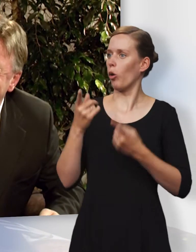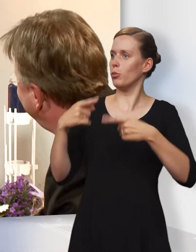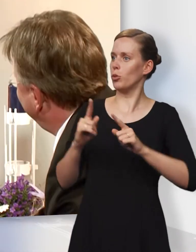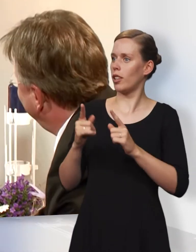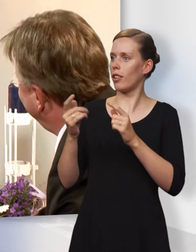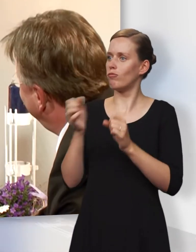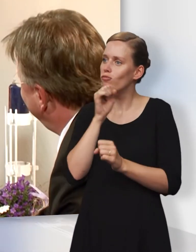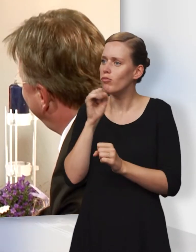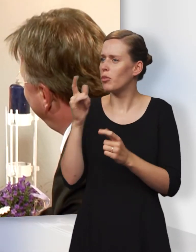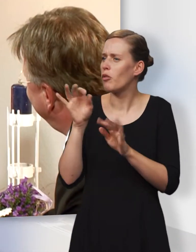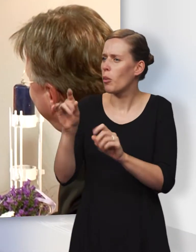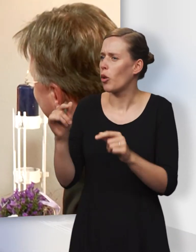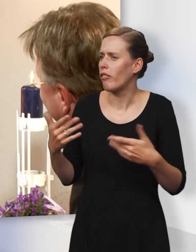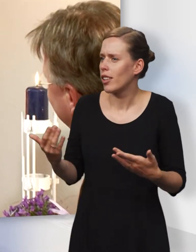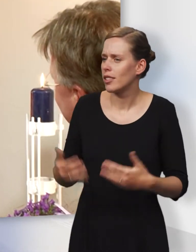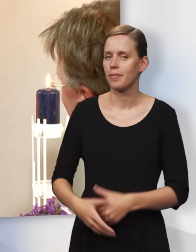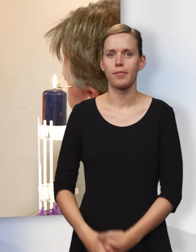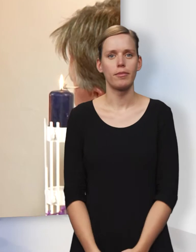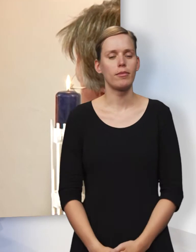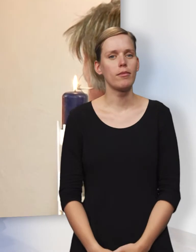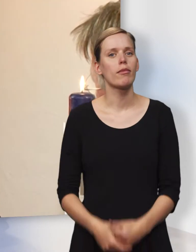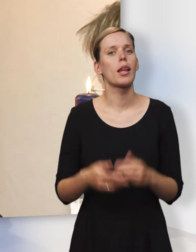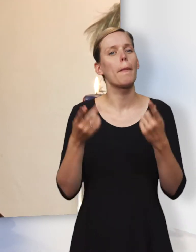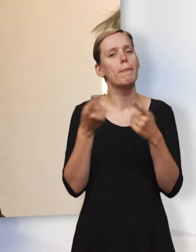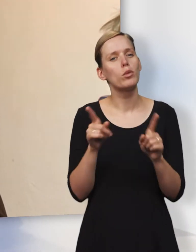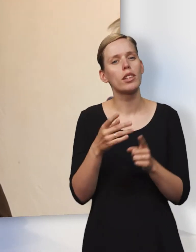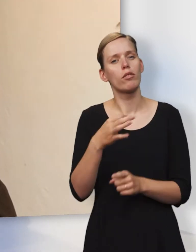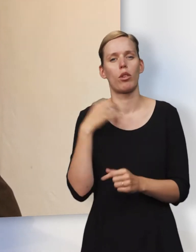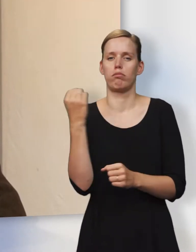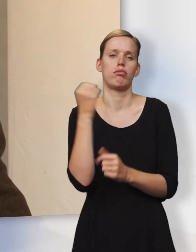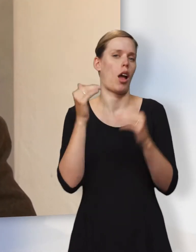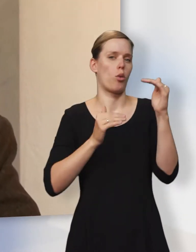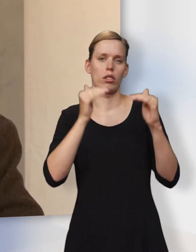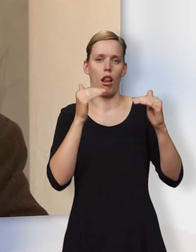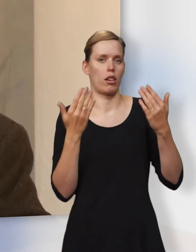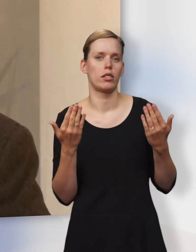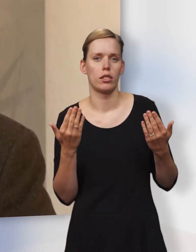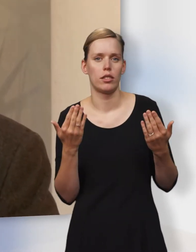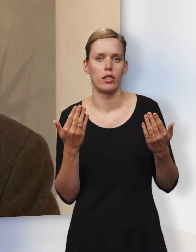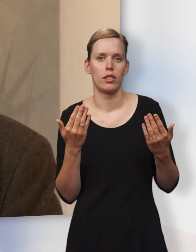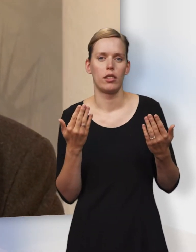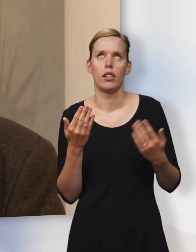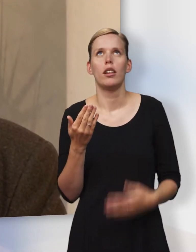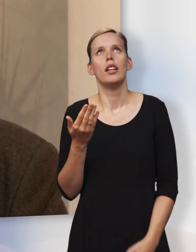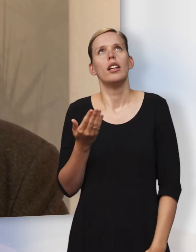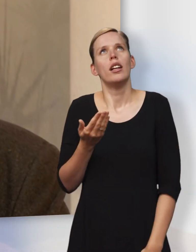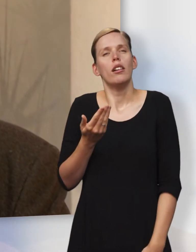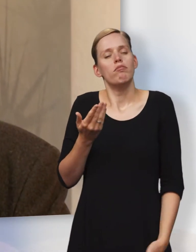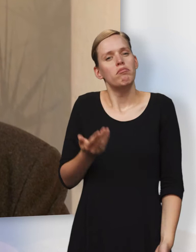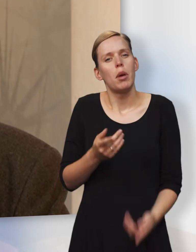Ihnen die Musik? Musik ist auch ein großer Ausgleich. Also in der Musik kann ich auch